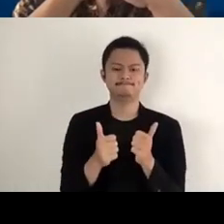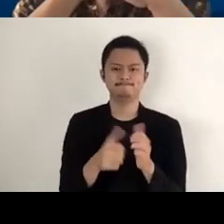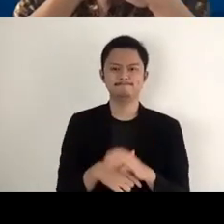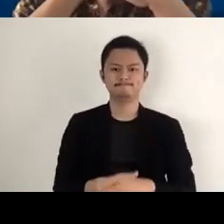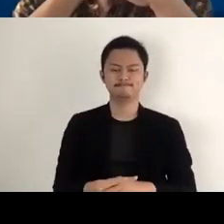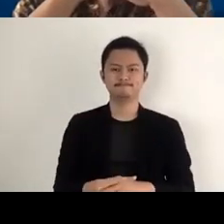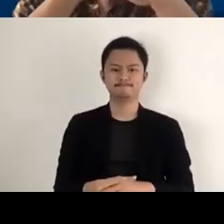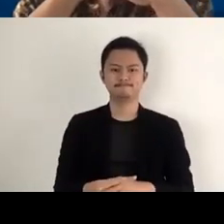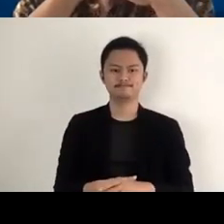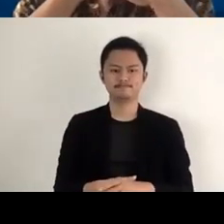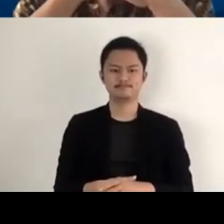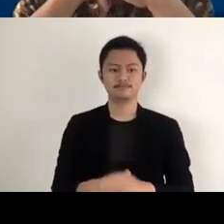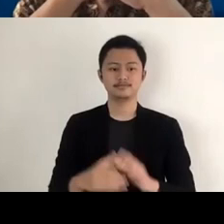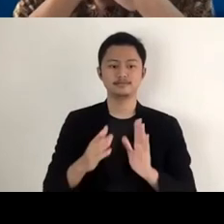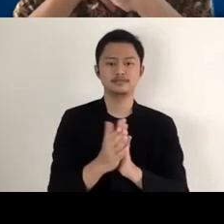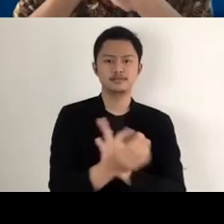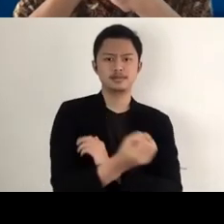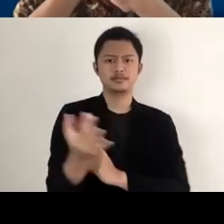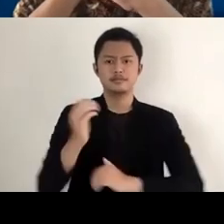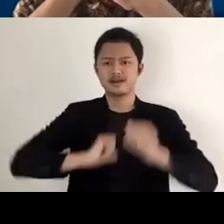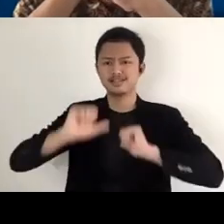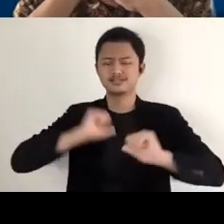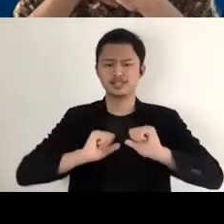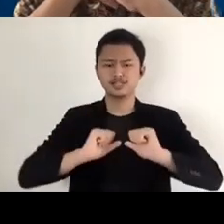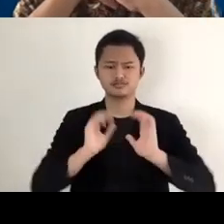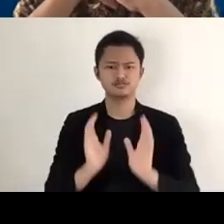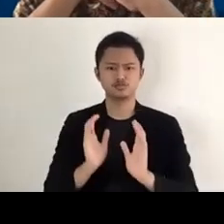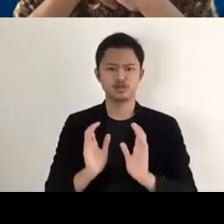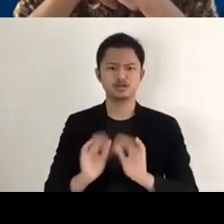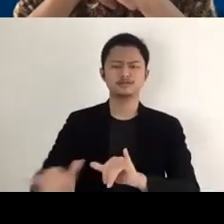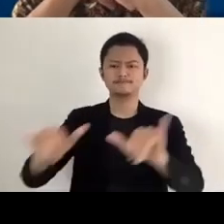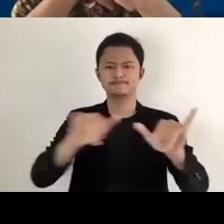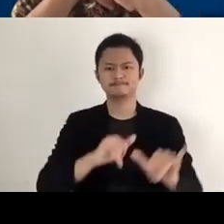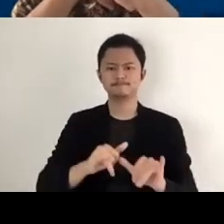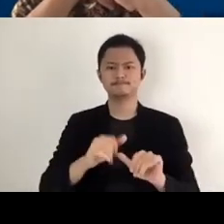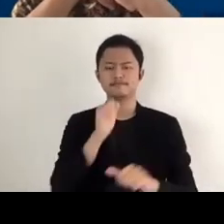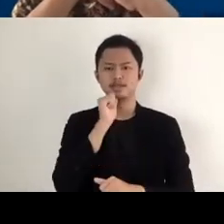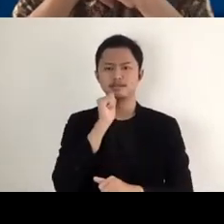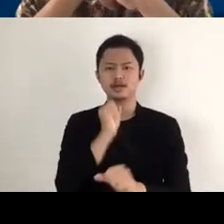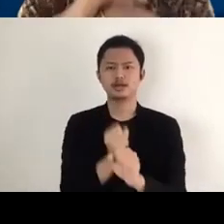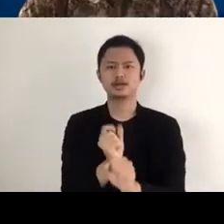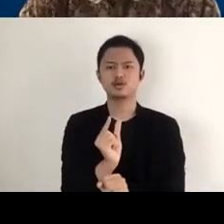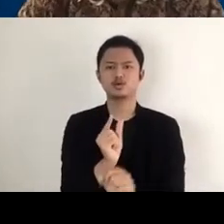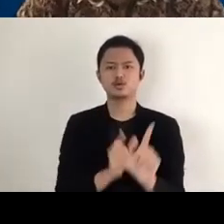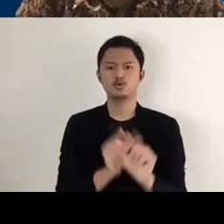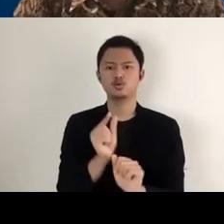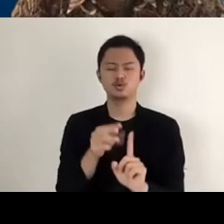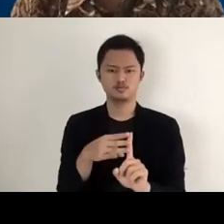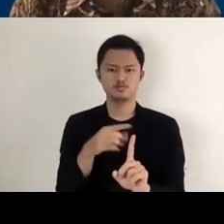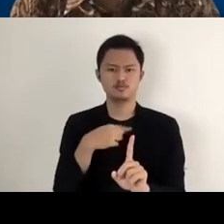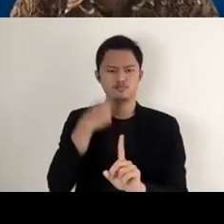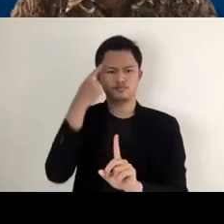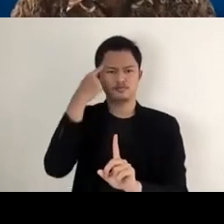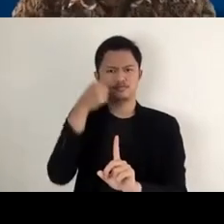baik dan beberapa kegiatan juga sudah dilakukannya bersama dengan guyub saya kira itu